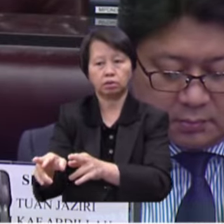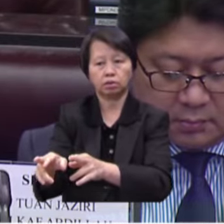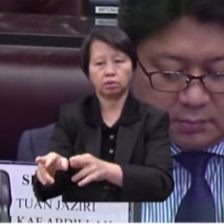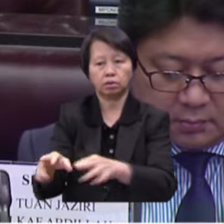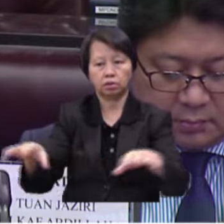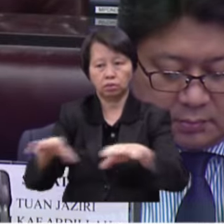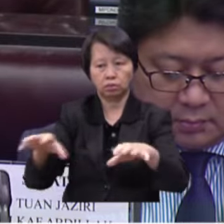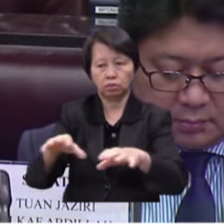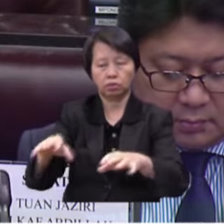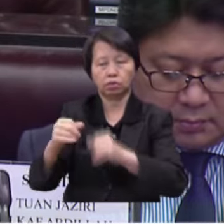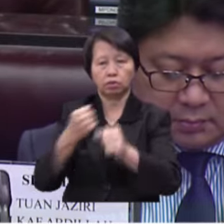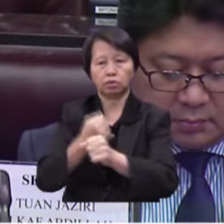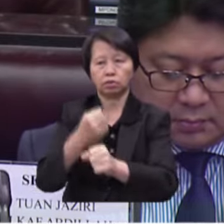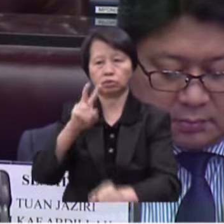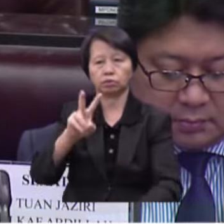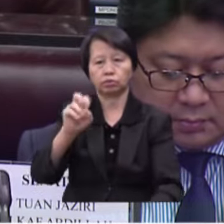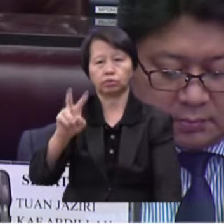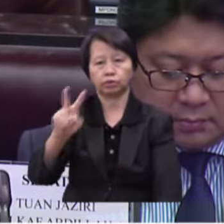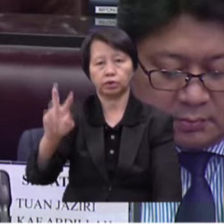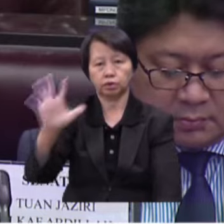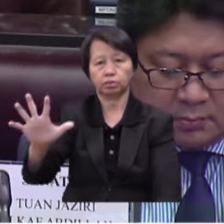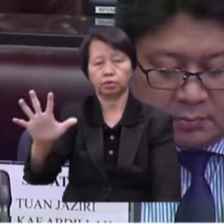menjalankan 2025